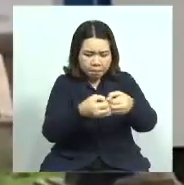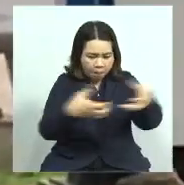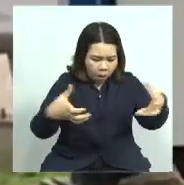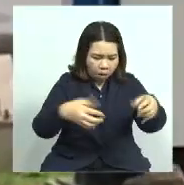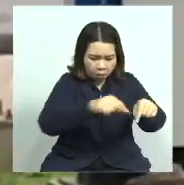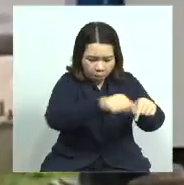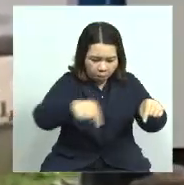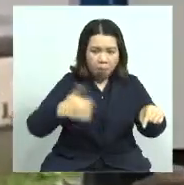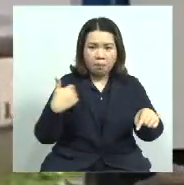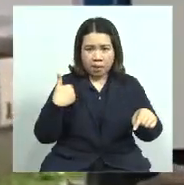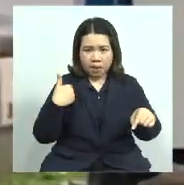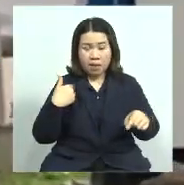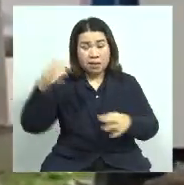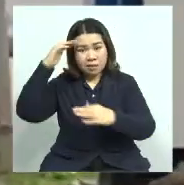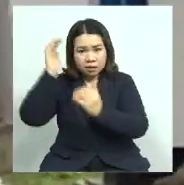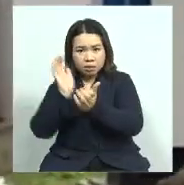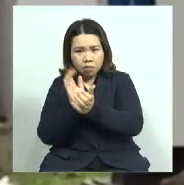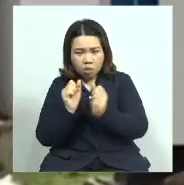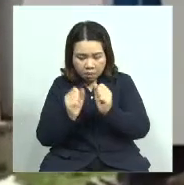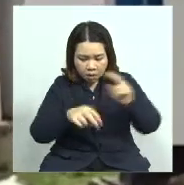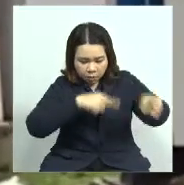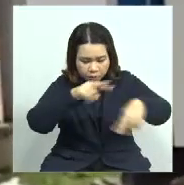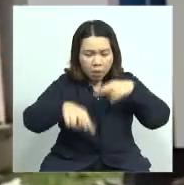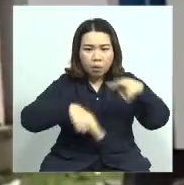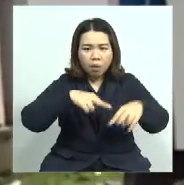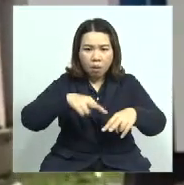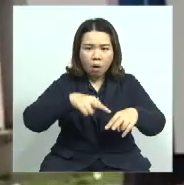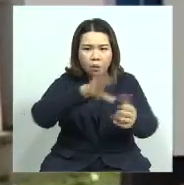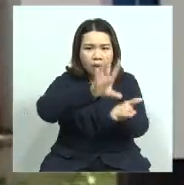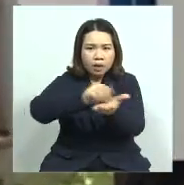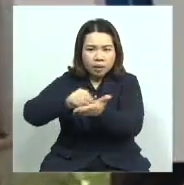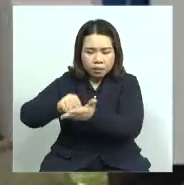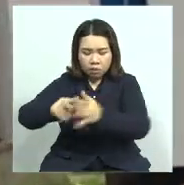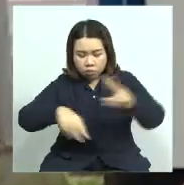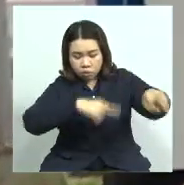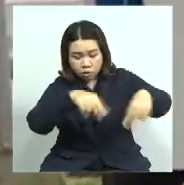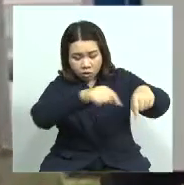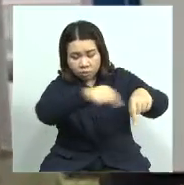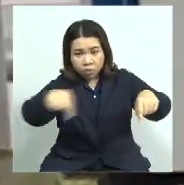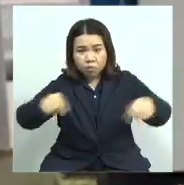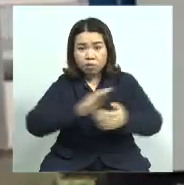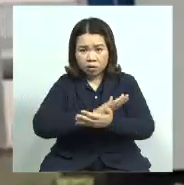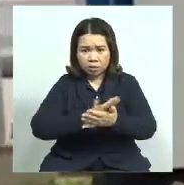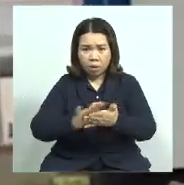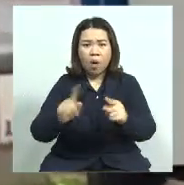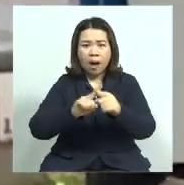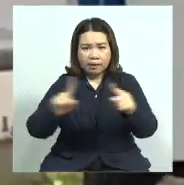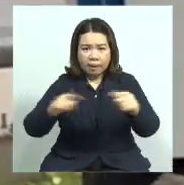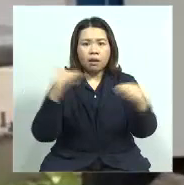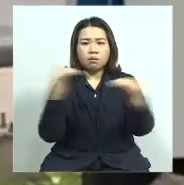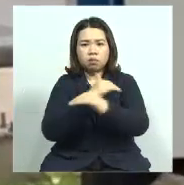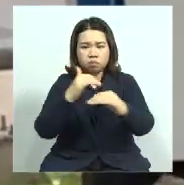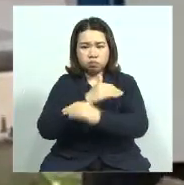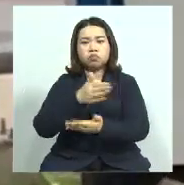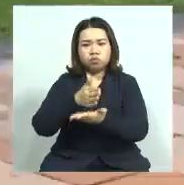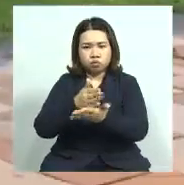หตุและขณะนี้เจ้าหน้าที่ตำรวจเองก็ได้เข้าไปเคลียร์พื้นที่แล้วก็ตรวจสอบบริเวณที่เกิดเหตุแล้วนะครับแต่ก็ยังคงปิดการจราจ